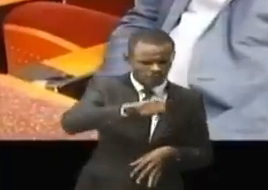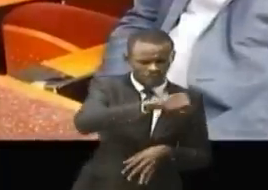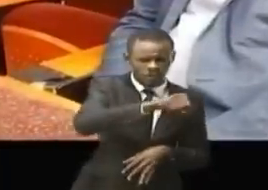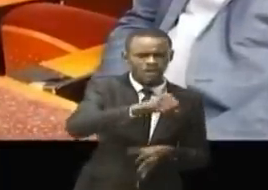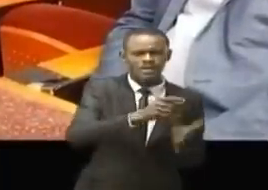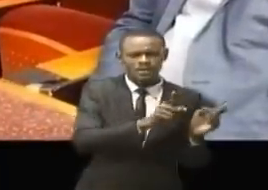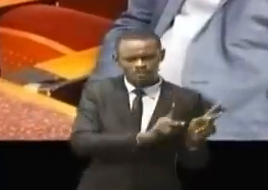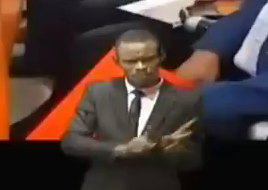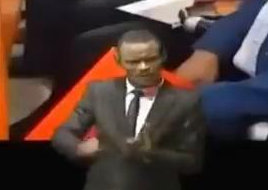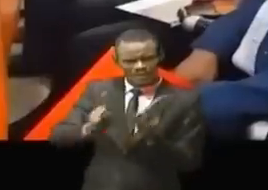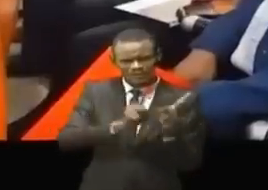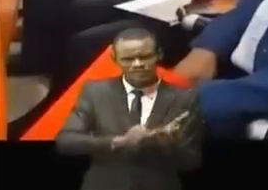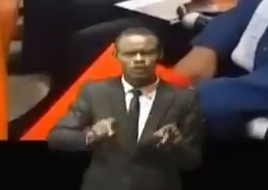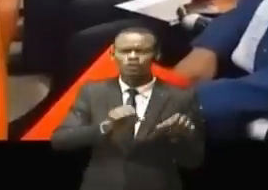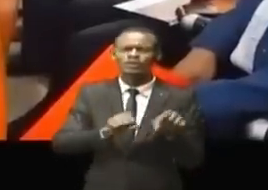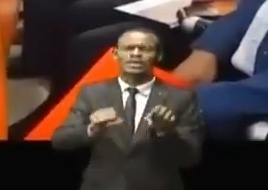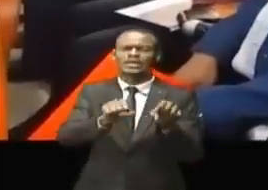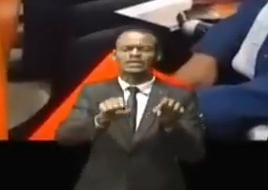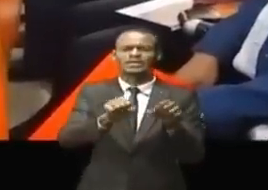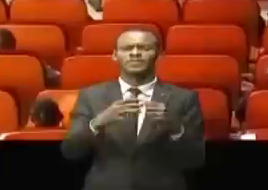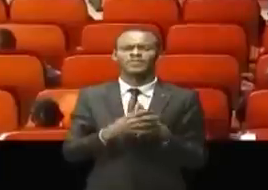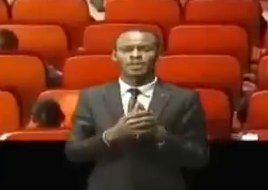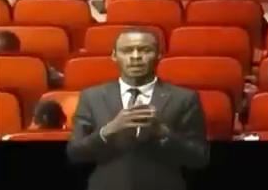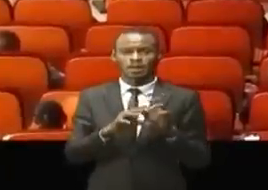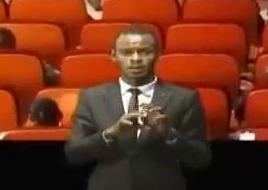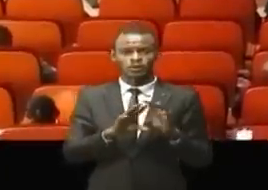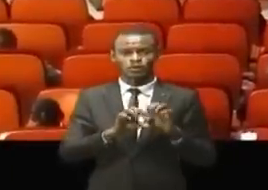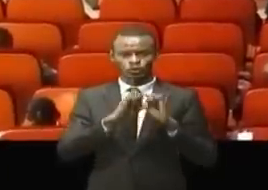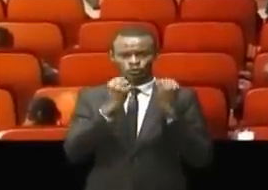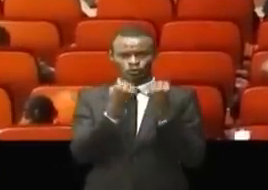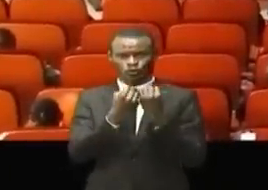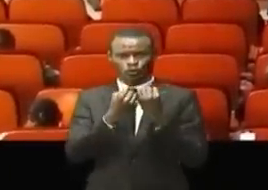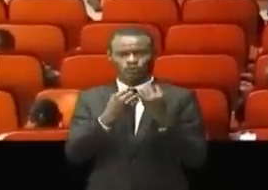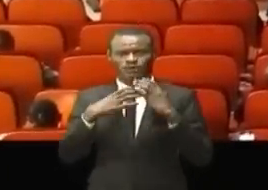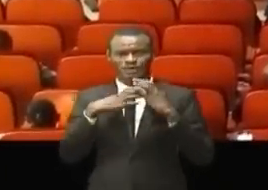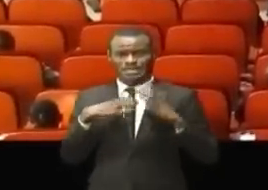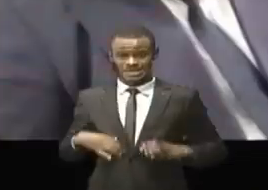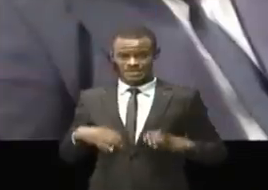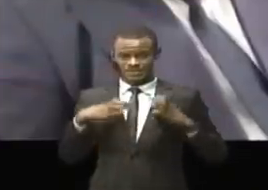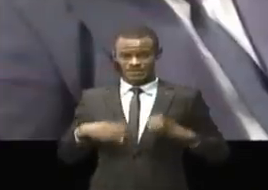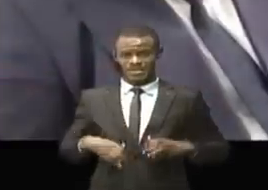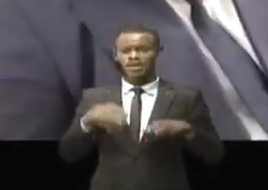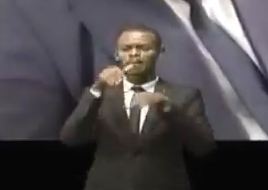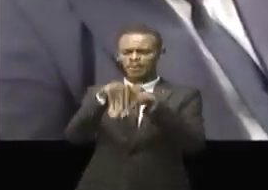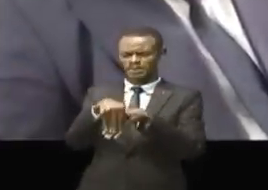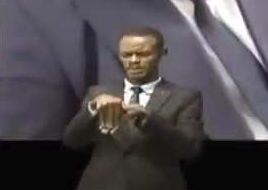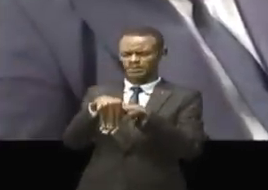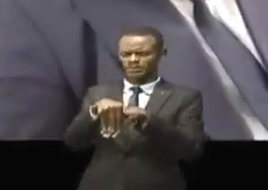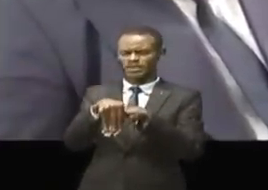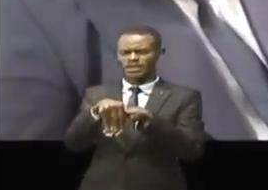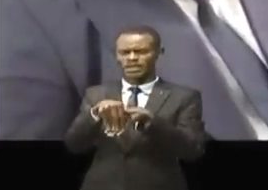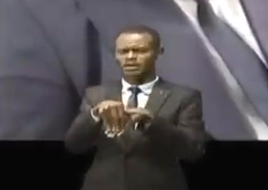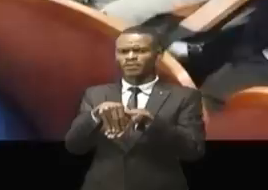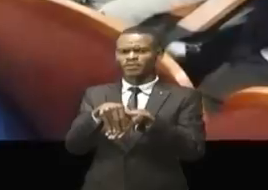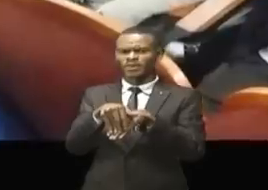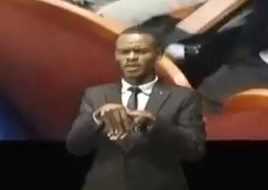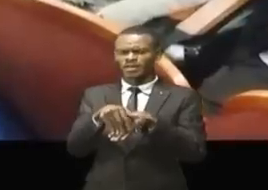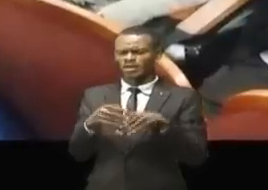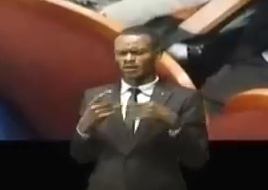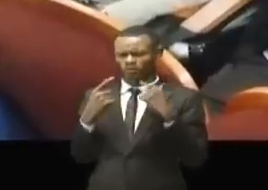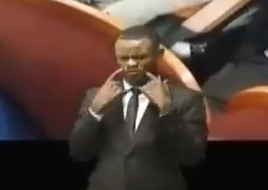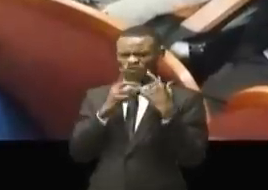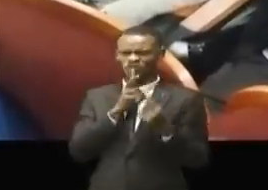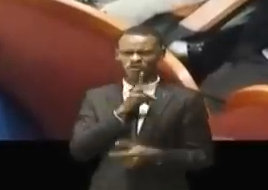la participation active de la société civile, les autorités se sont félicitées de l'appui technique du COREF par